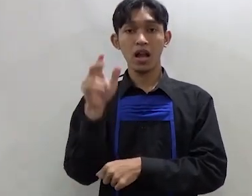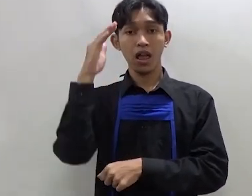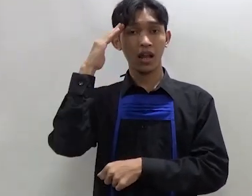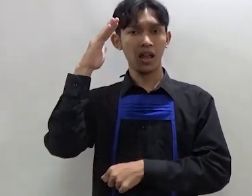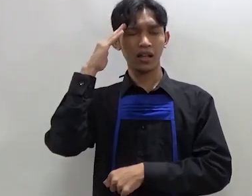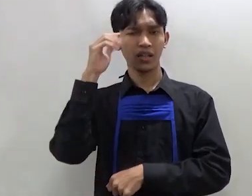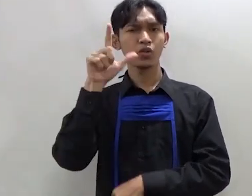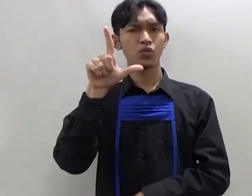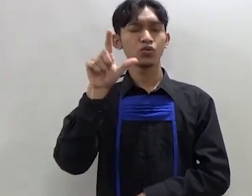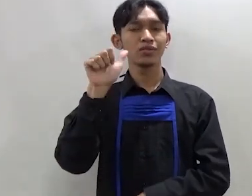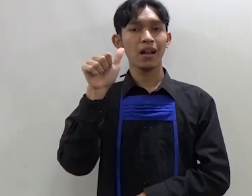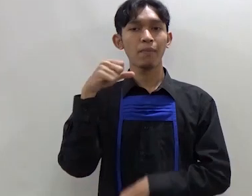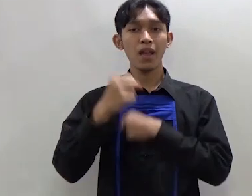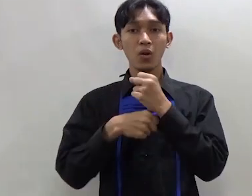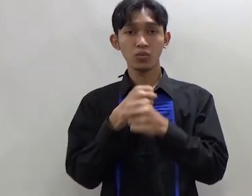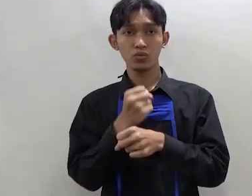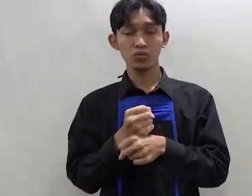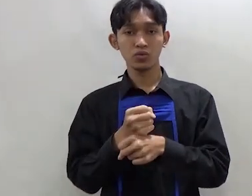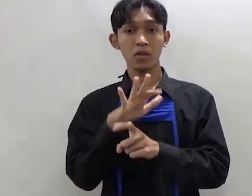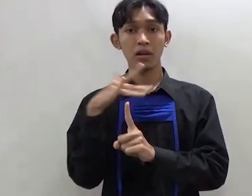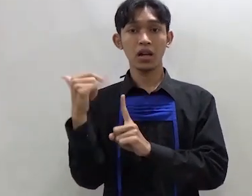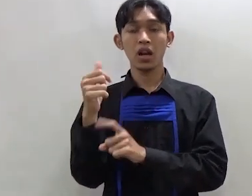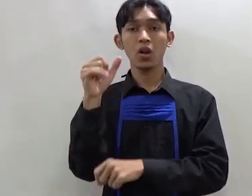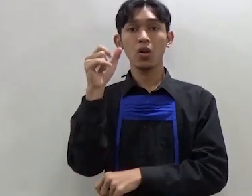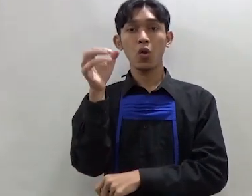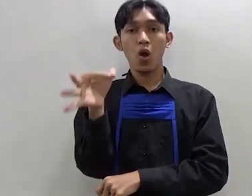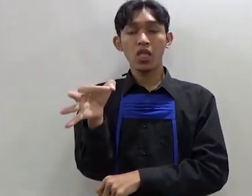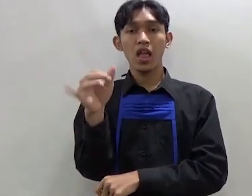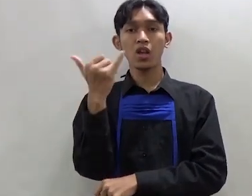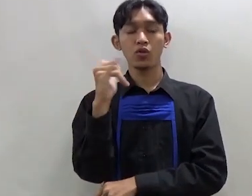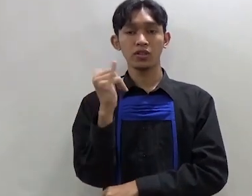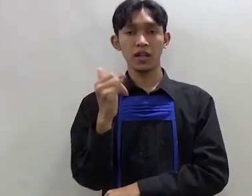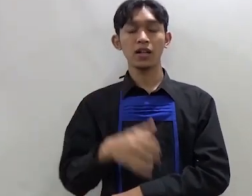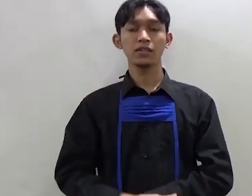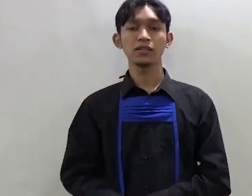kota yang bersangkutan sudah swab.